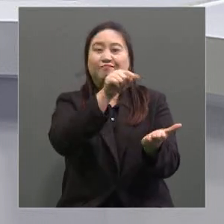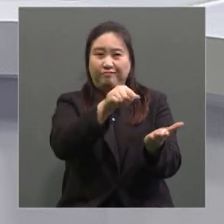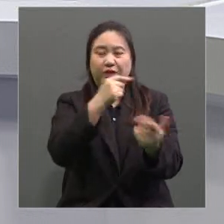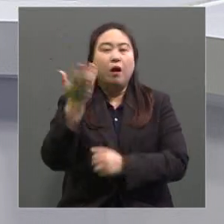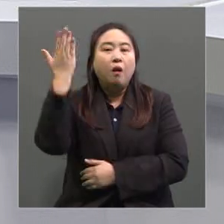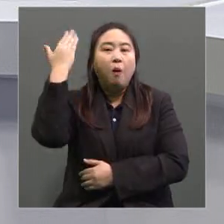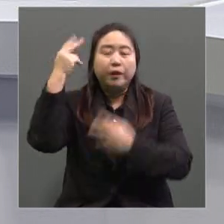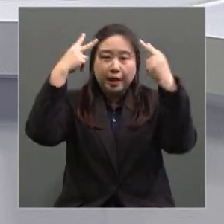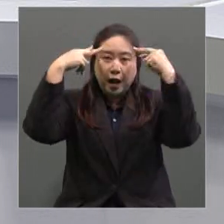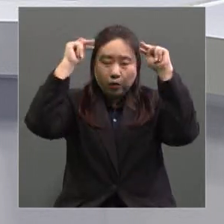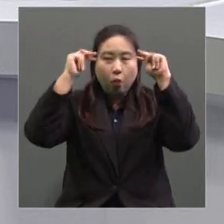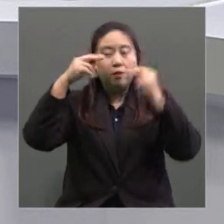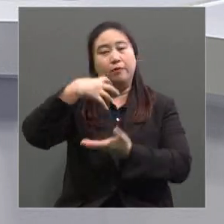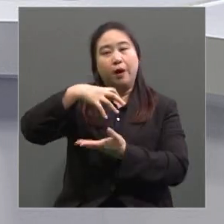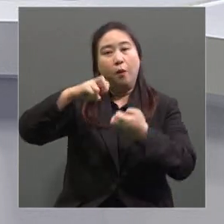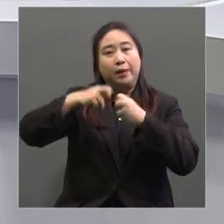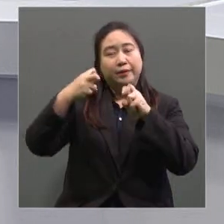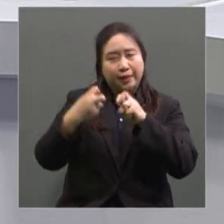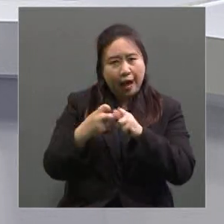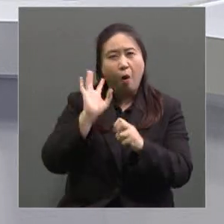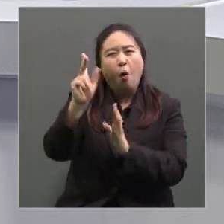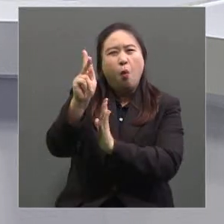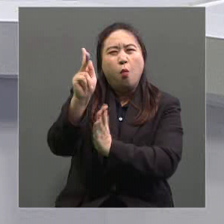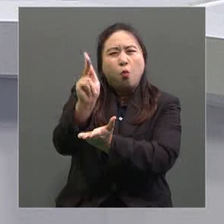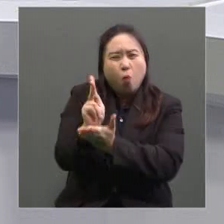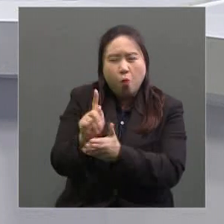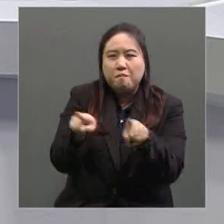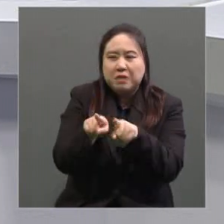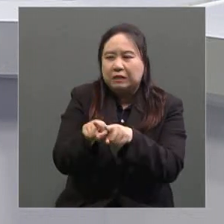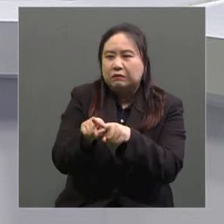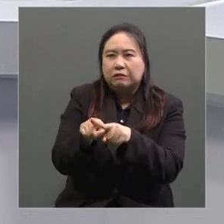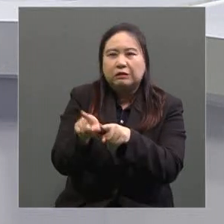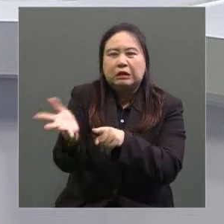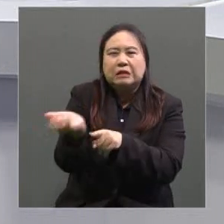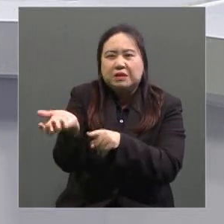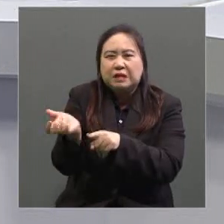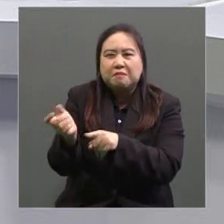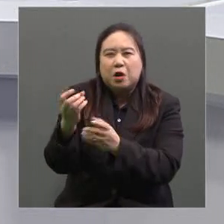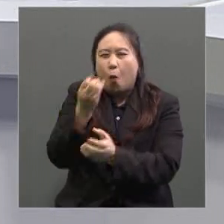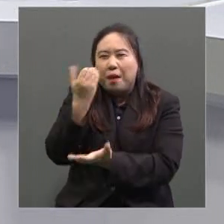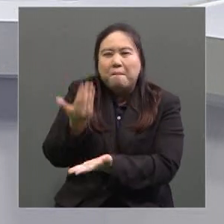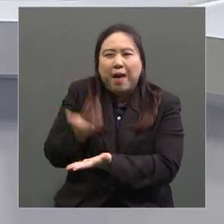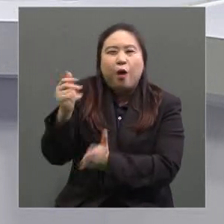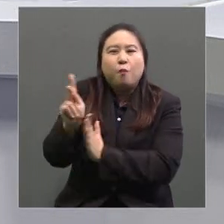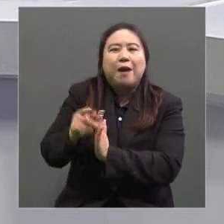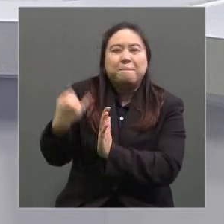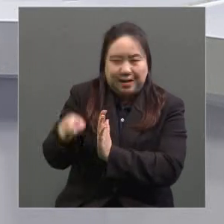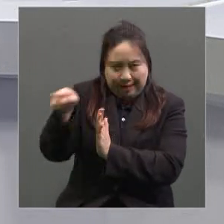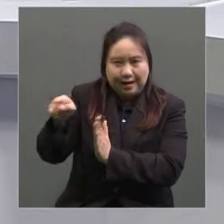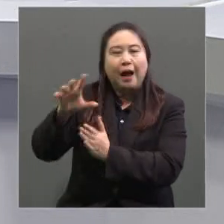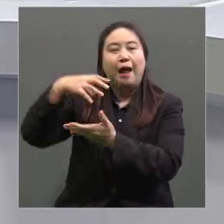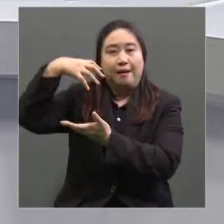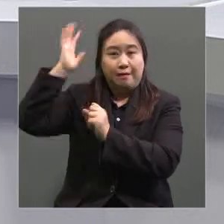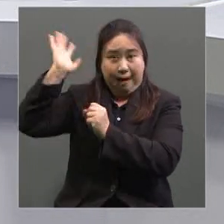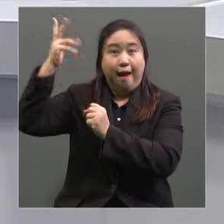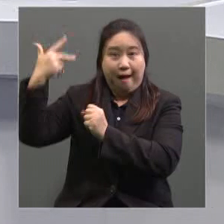ตรีแถลงเรื่องของแนวทางการแก้ปัญหาหนี้นอกระบบไปแล้วนะคะ นะครับพอในส่วนหนี้ในระบบวันนี้เนี่ยก็นายกท่านแบ่ง